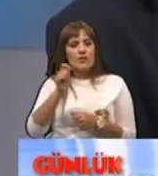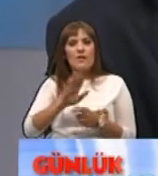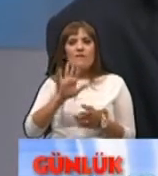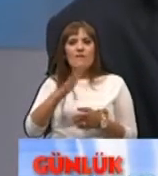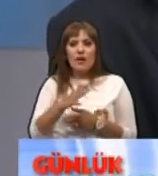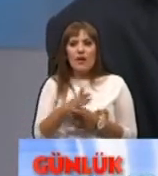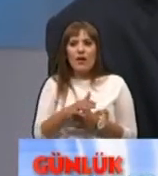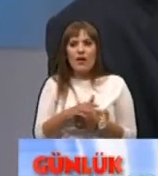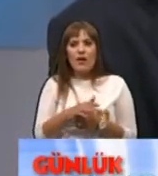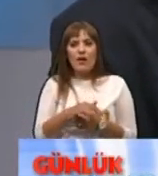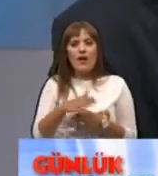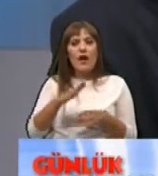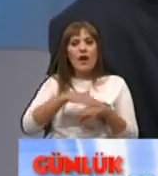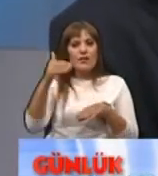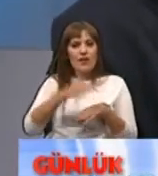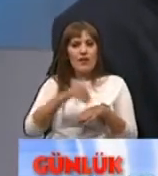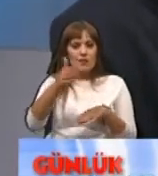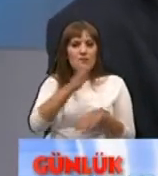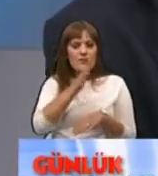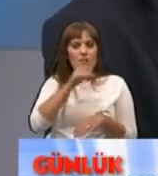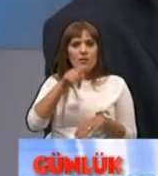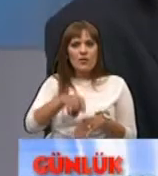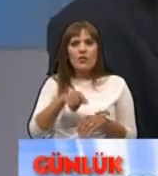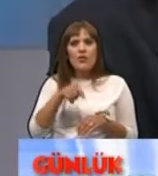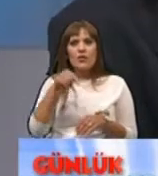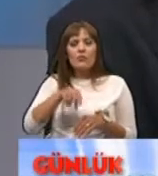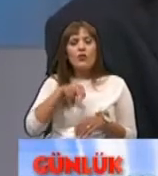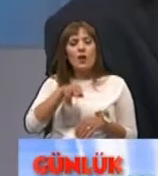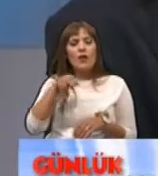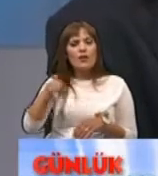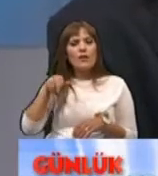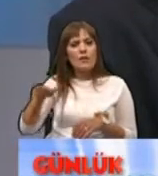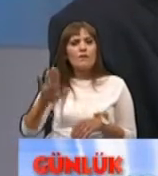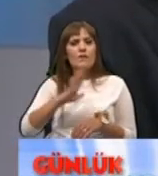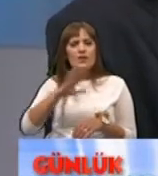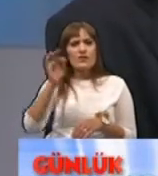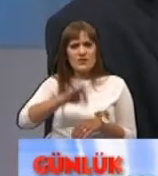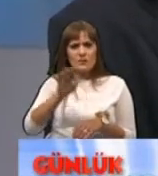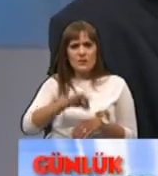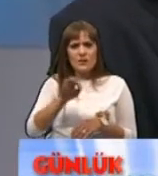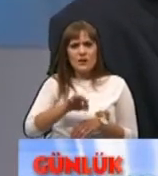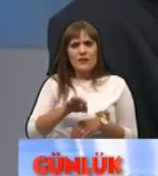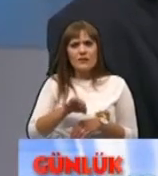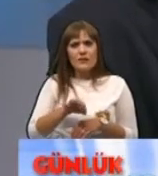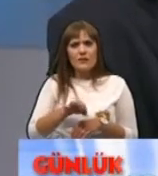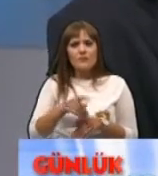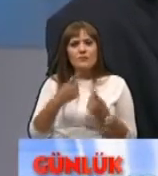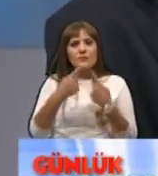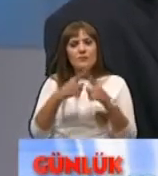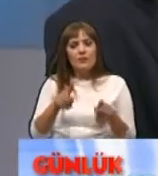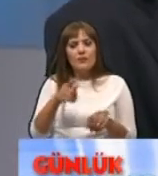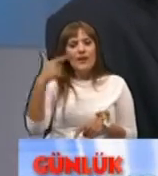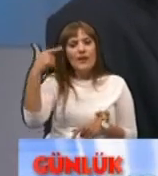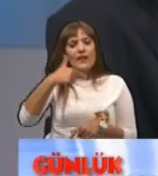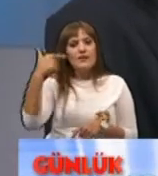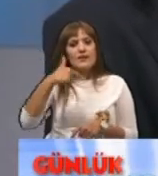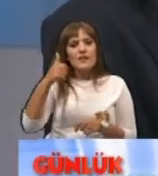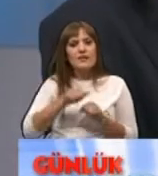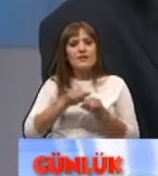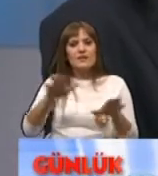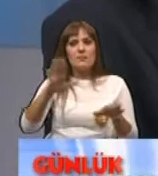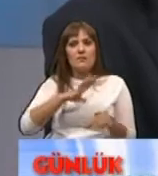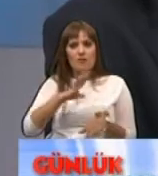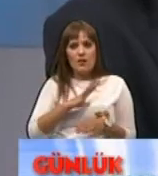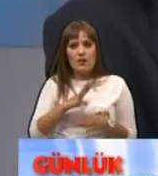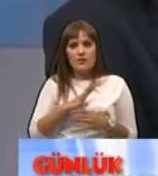veya ağdalarla biliyorsunuz. Evet. Bu yöntemler vardı ama şu andaki farklı lazer sistemleri